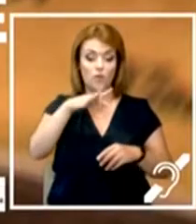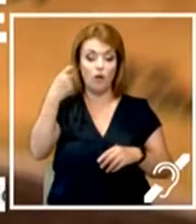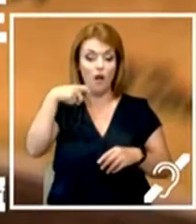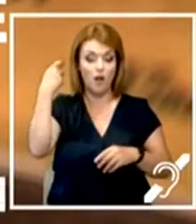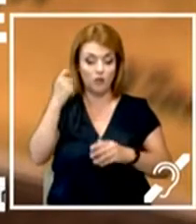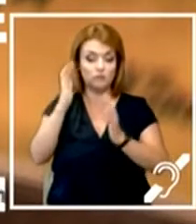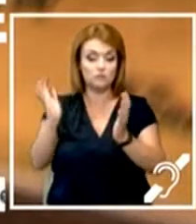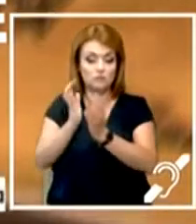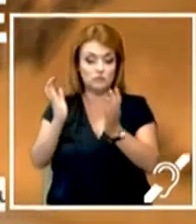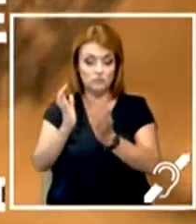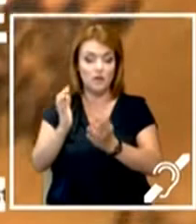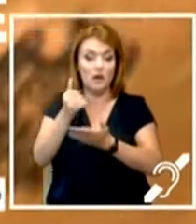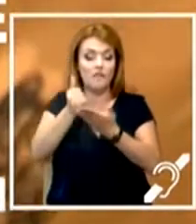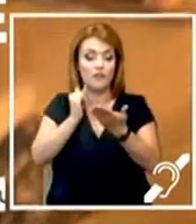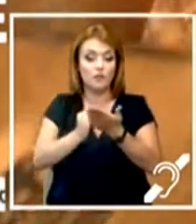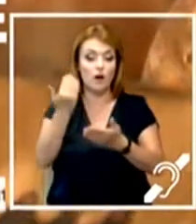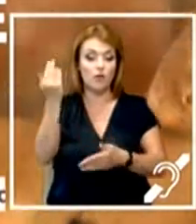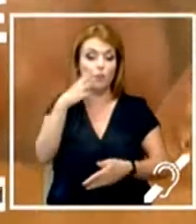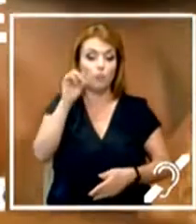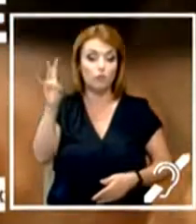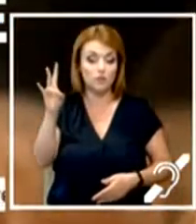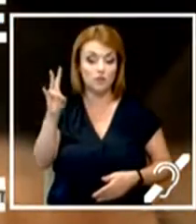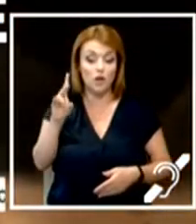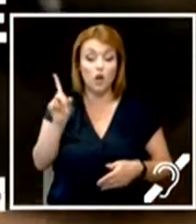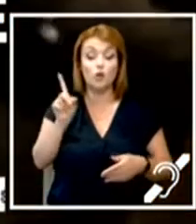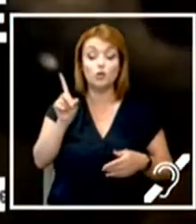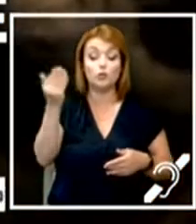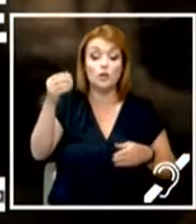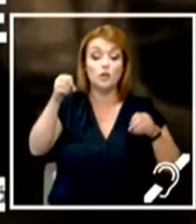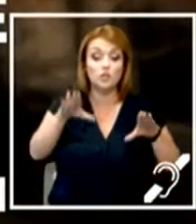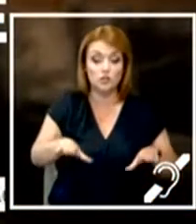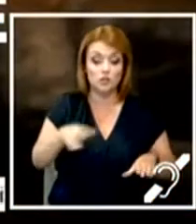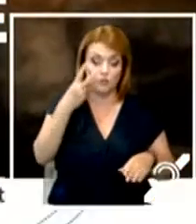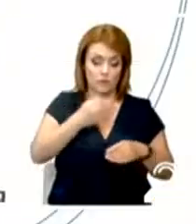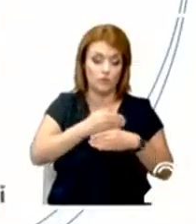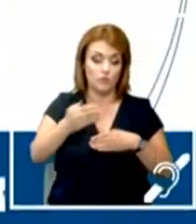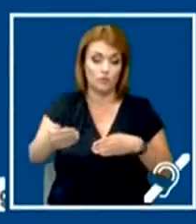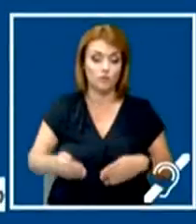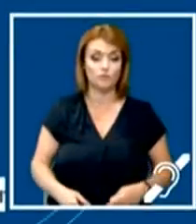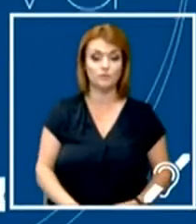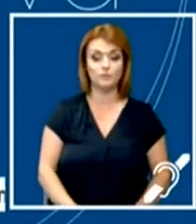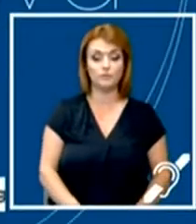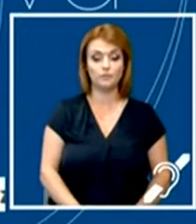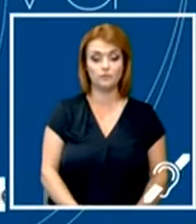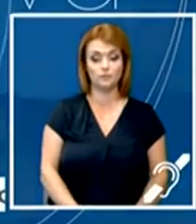și care este motivul acestui gest fără precedent, vă spunem imediat în telejurnal.